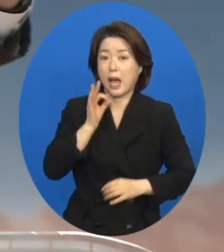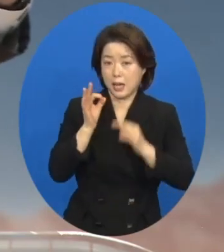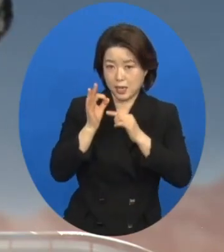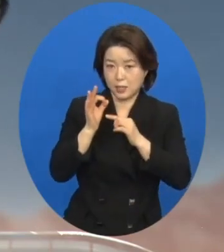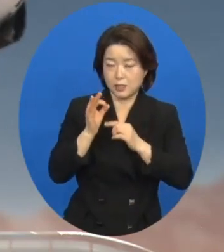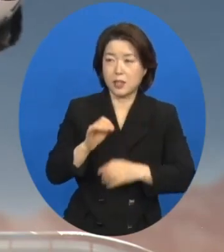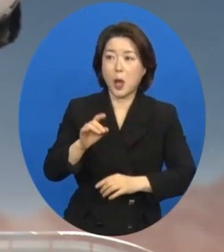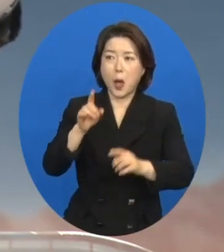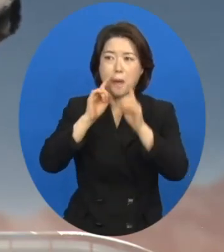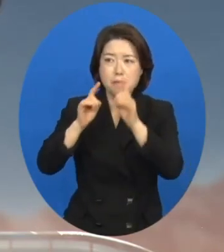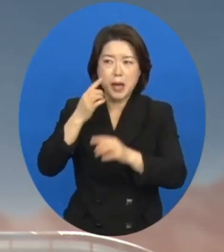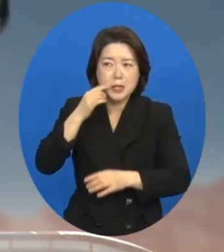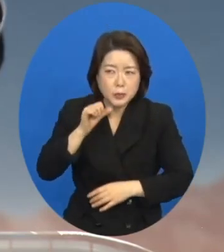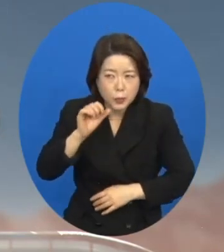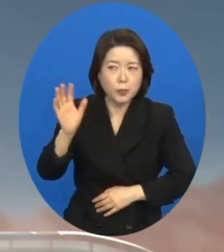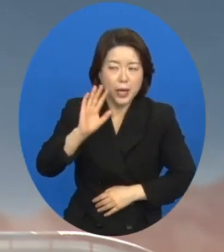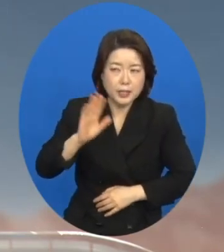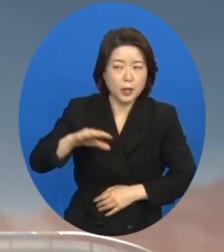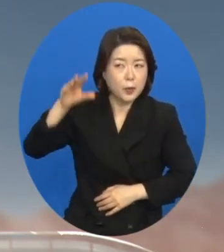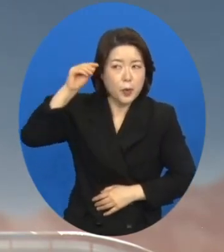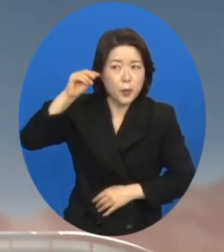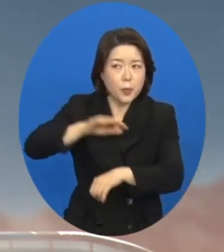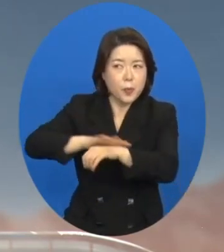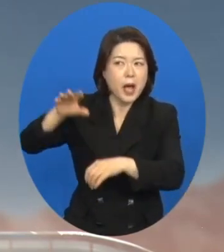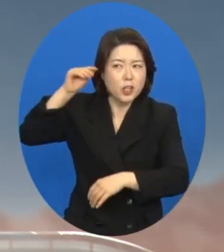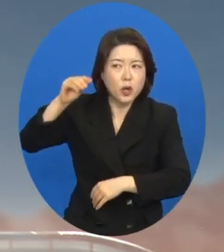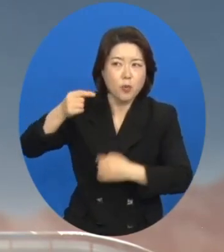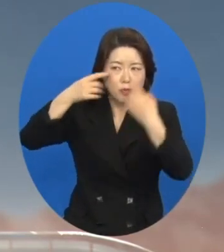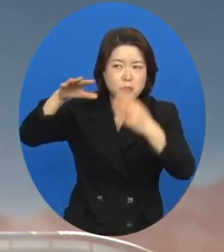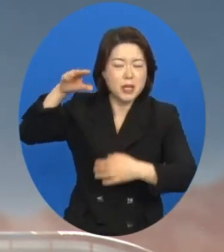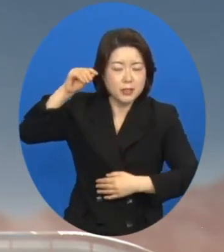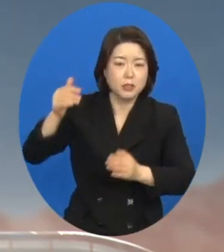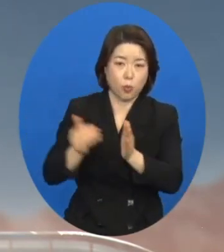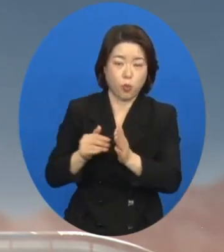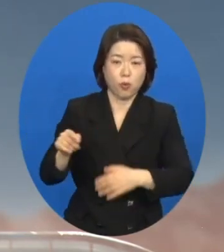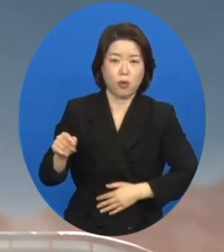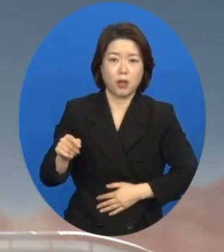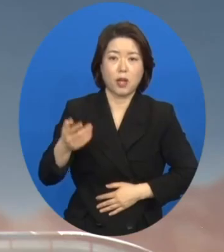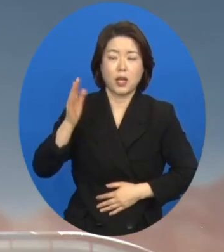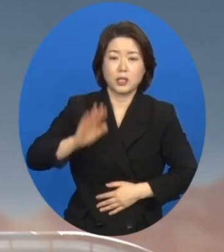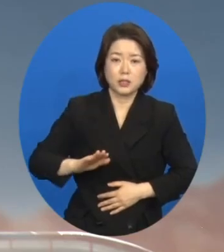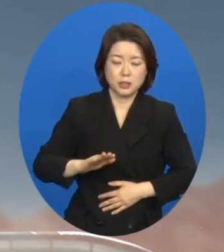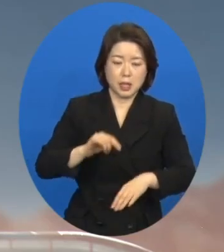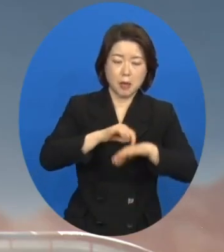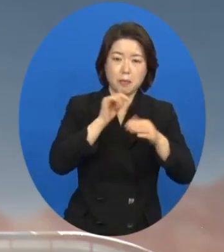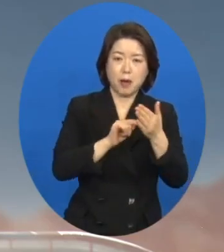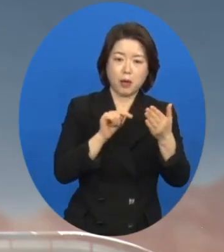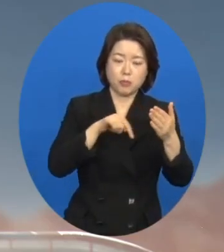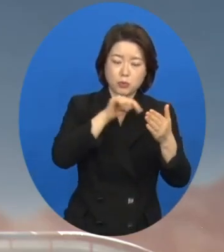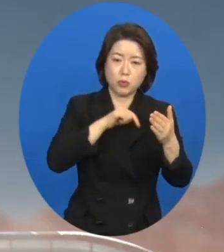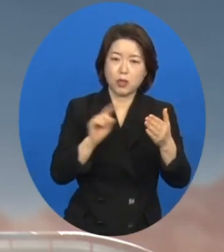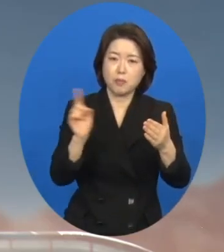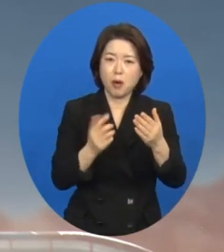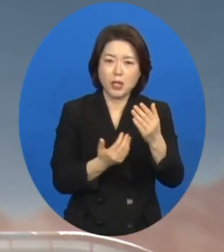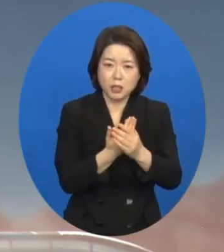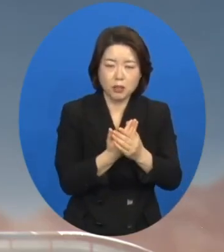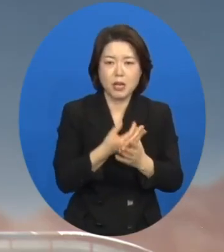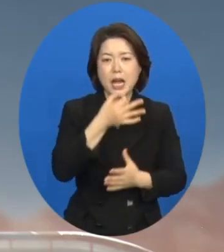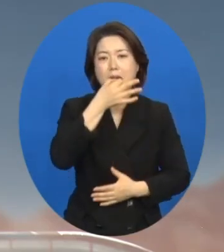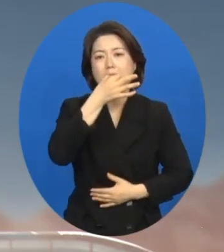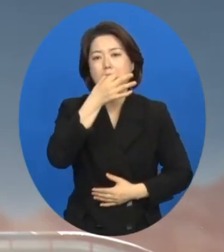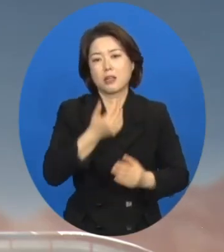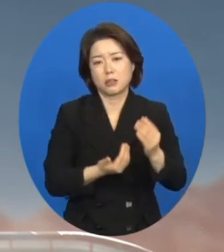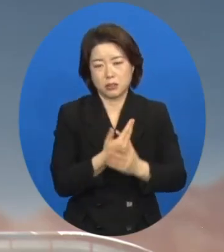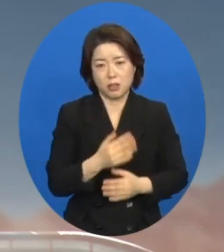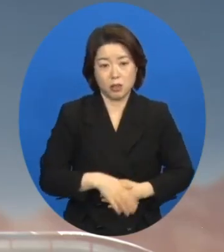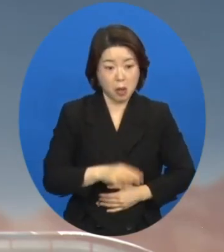말씀을 졸지 않고 들었단 얘기예요. 분명히 들었어요. 그런데 뭐가 든 거예요? 마음에 탐심이 든 거예요.